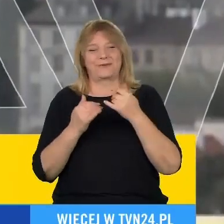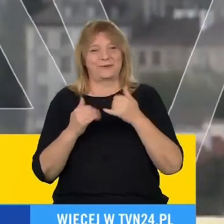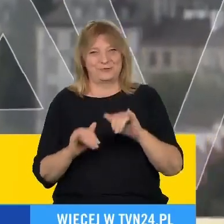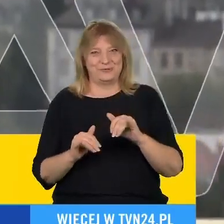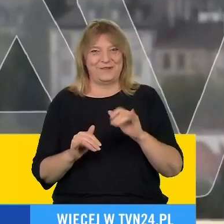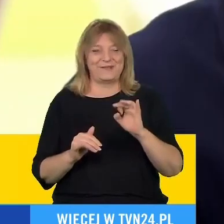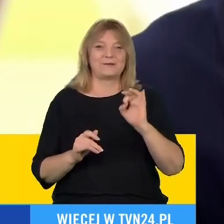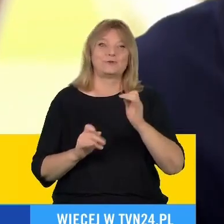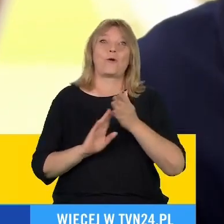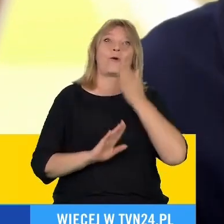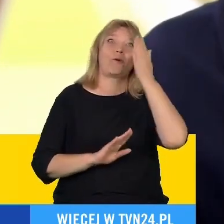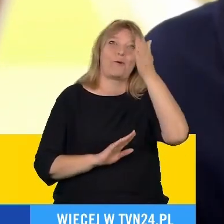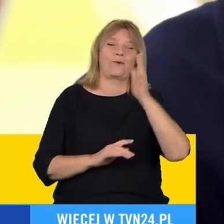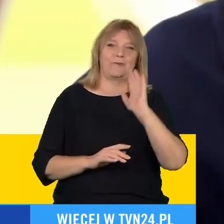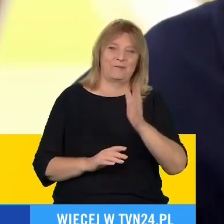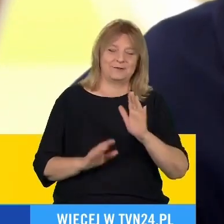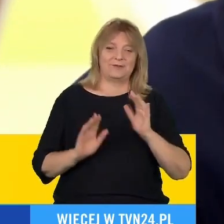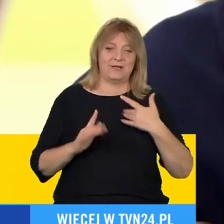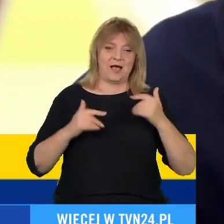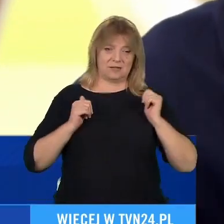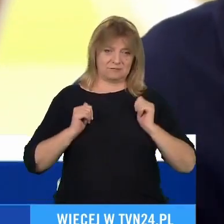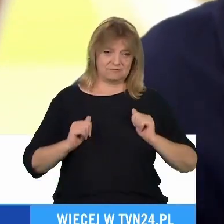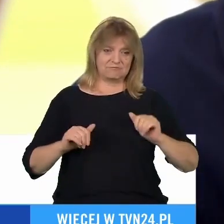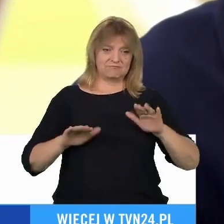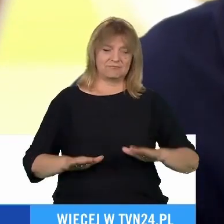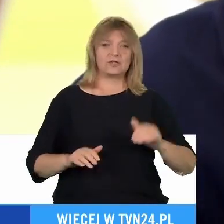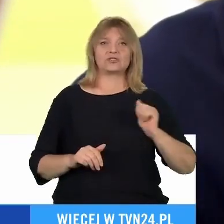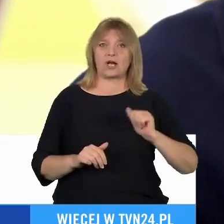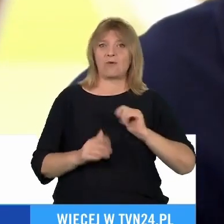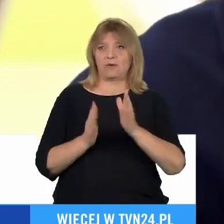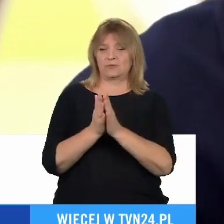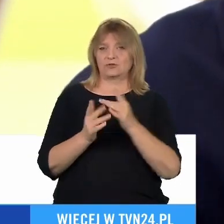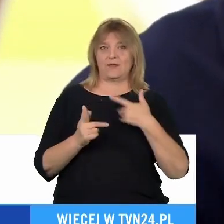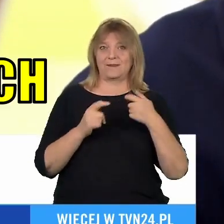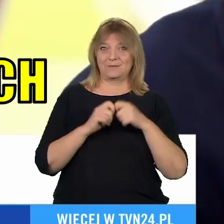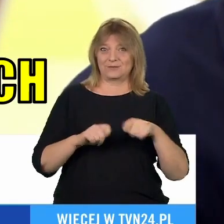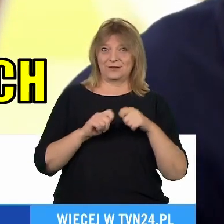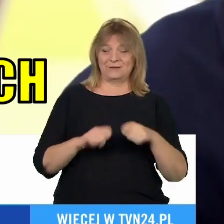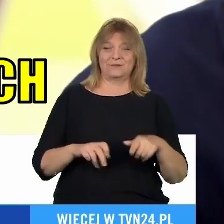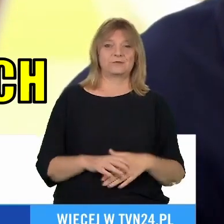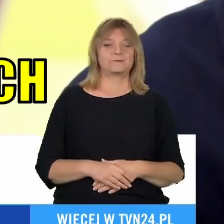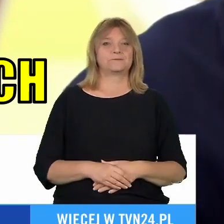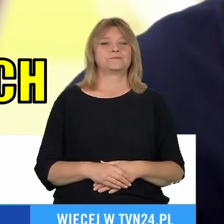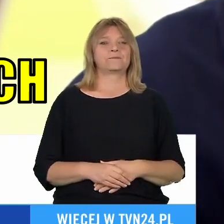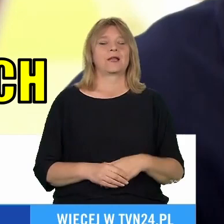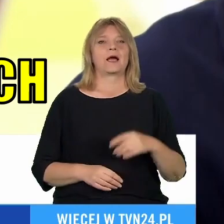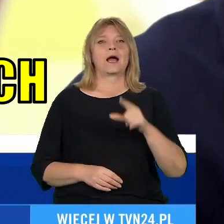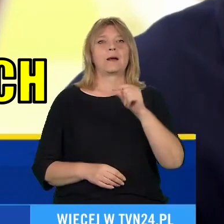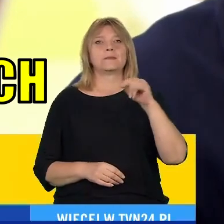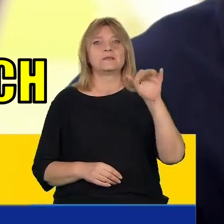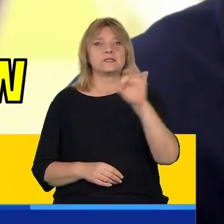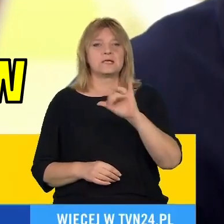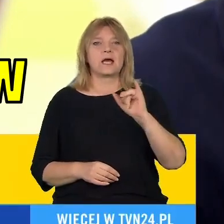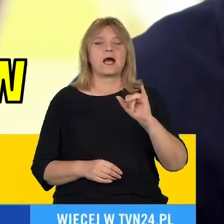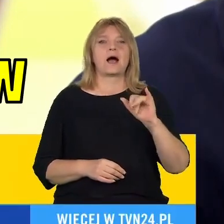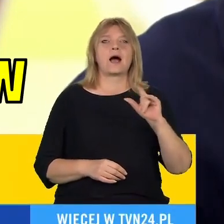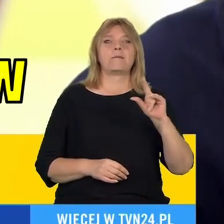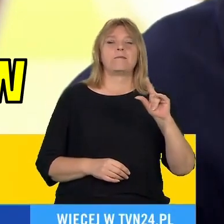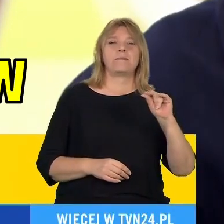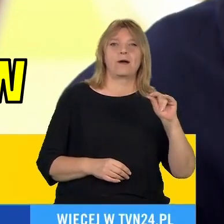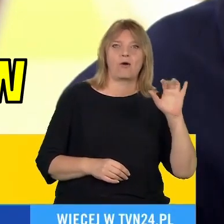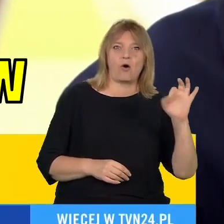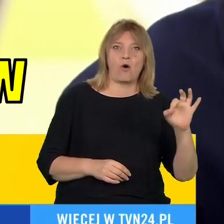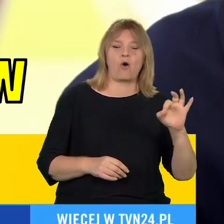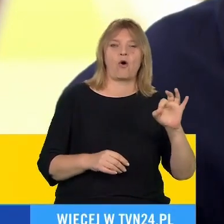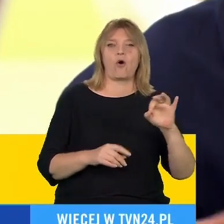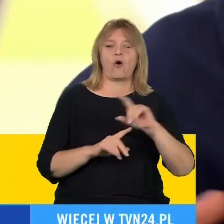nie powiedzieć, panie redaktorze, bo ja siedziałem spokojnie, tylko czekałem. Tak. Więc te partie PiS i Platforma chciałyby spolaryzować nas wszystkich tylko na sobie.